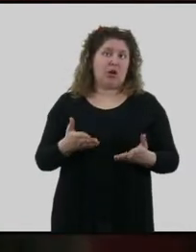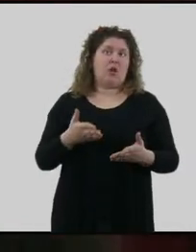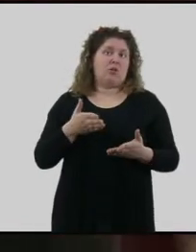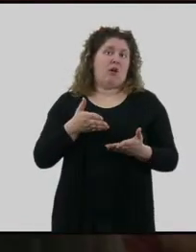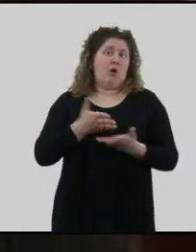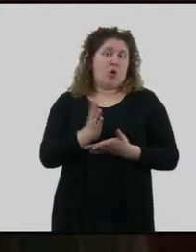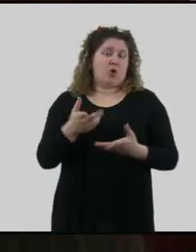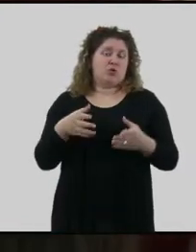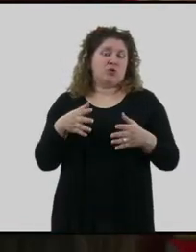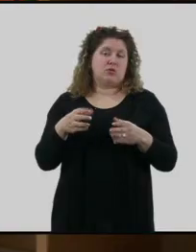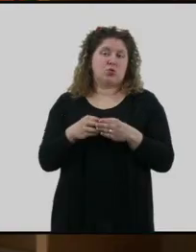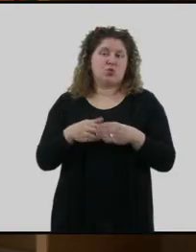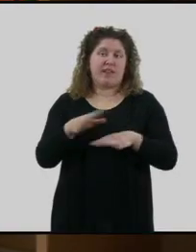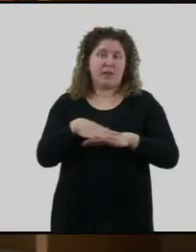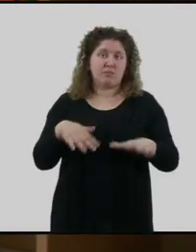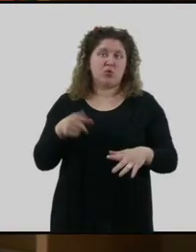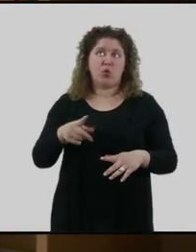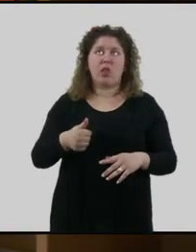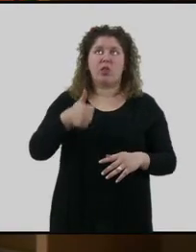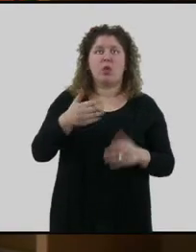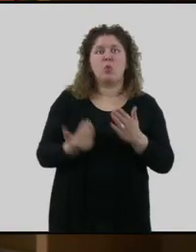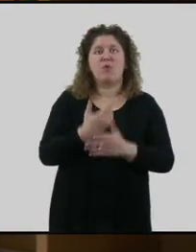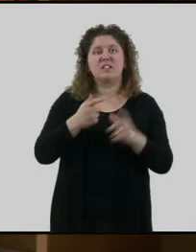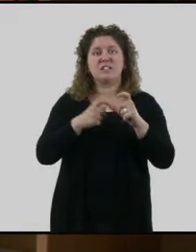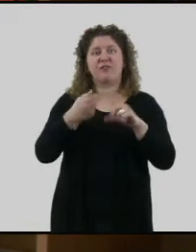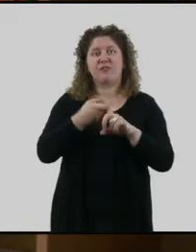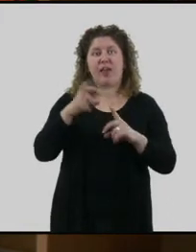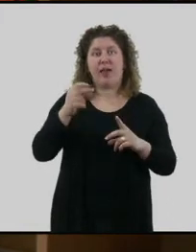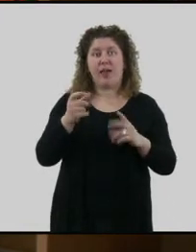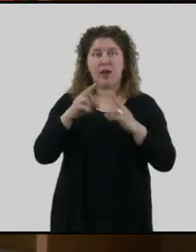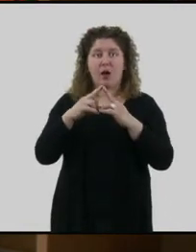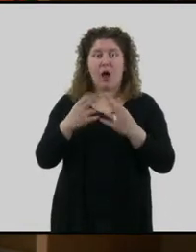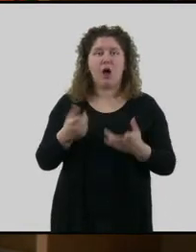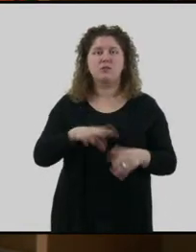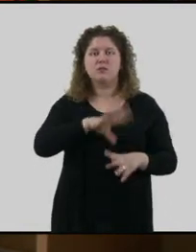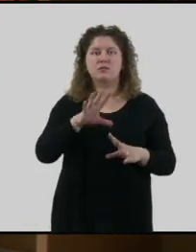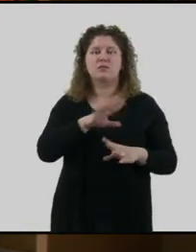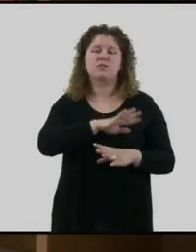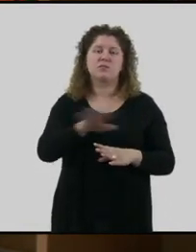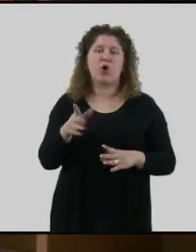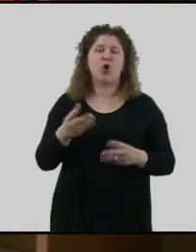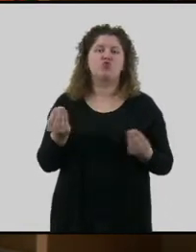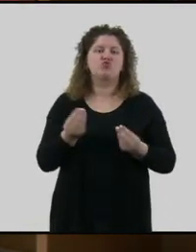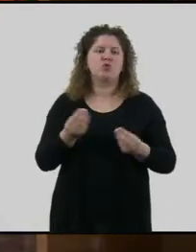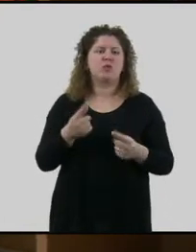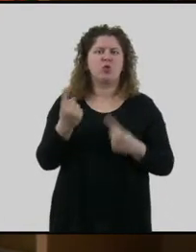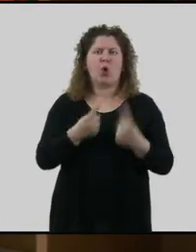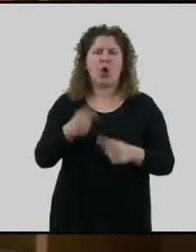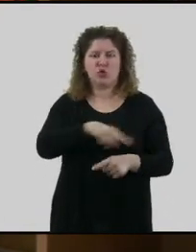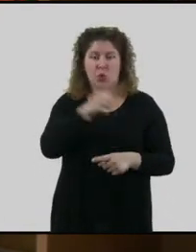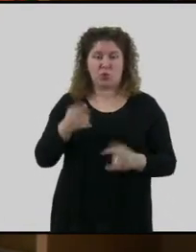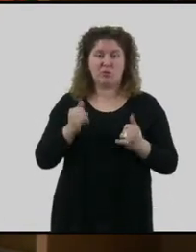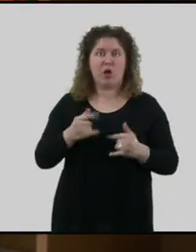mreža, znači to je postao jedna nova sfera u kojoj se sve ono što se recimo događalo do sad na